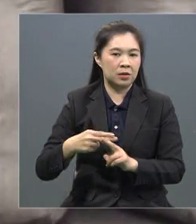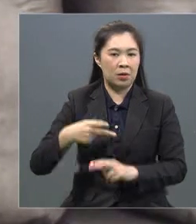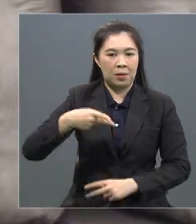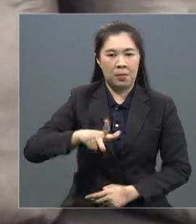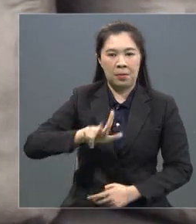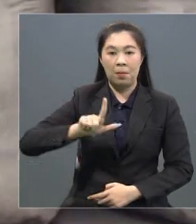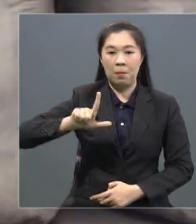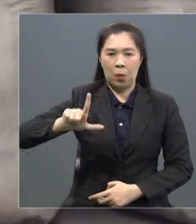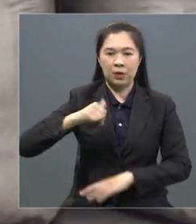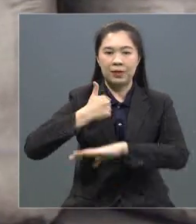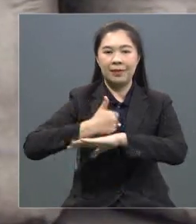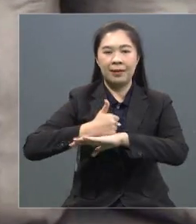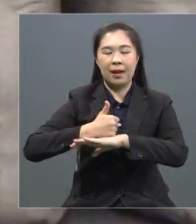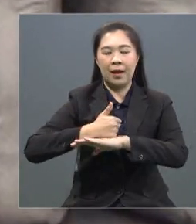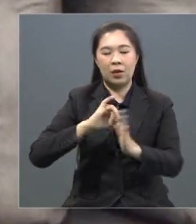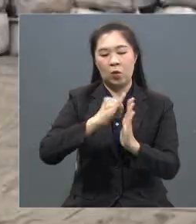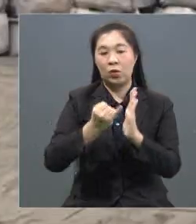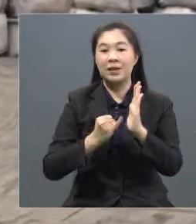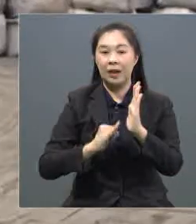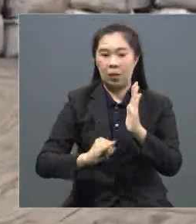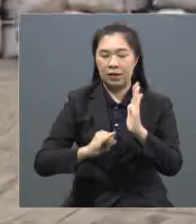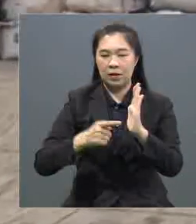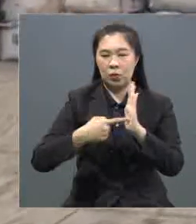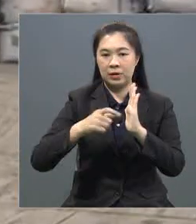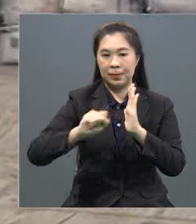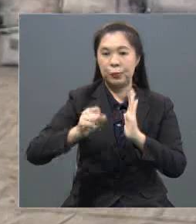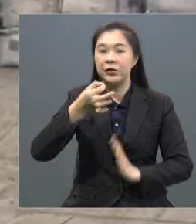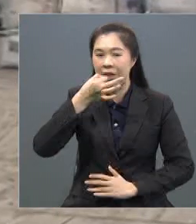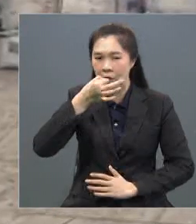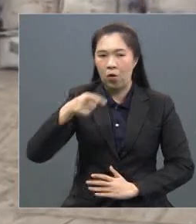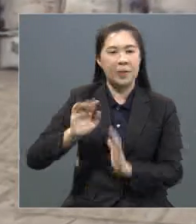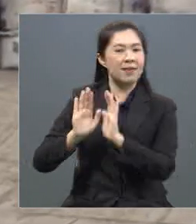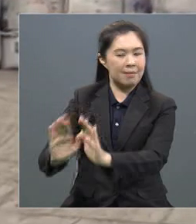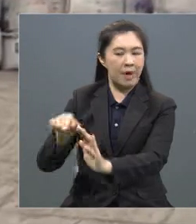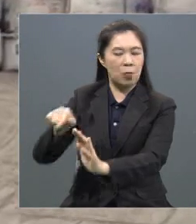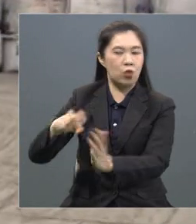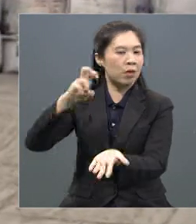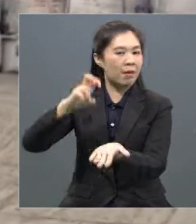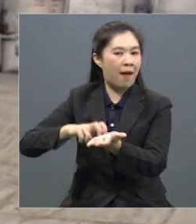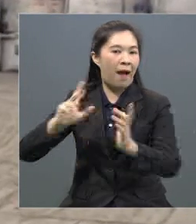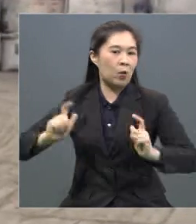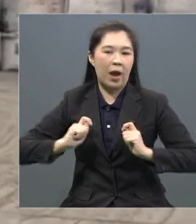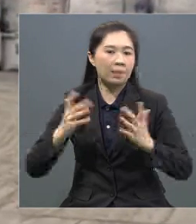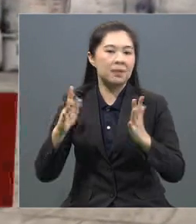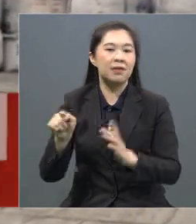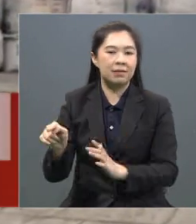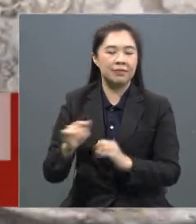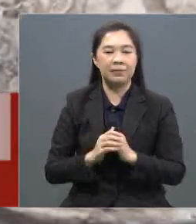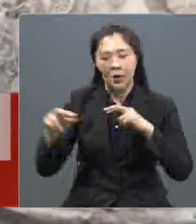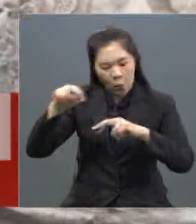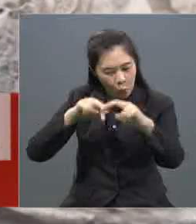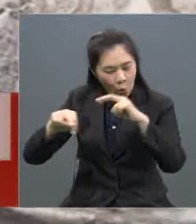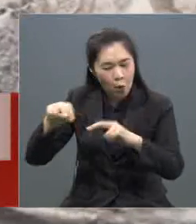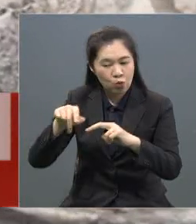จังหวัดสมุทรสาครเพื่อตรวจสอบข้อเท็จจริงในการลักลอบเก็บกากแคดเมียมโดยไม่ได้รับอนุญาตจากการตรวจสอบพบนะครับ